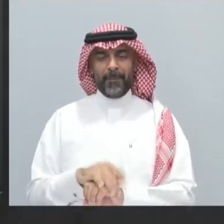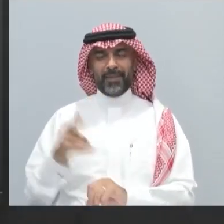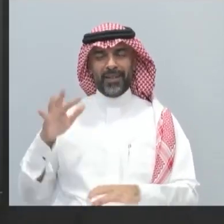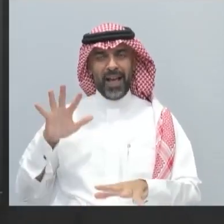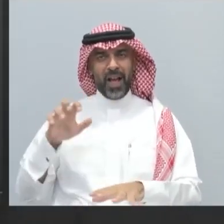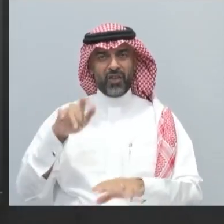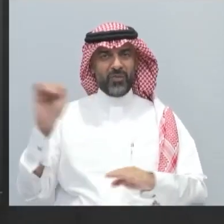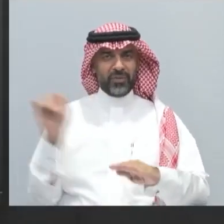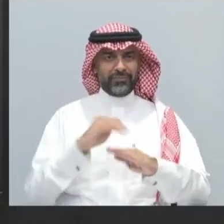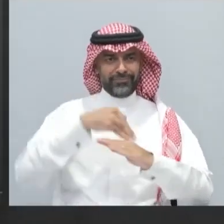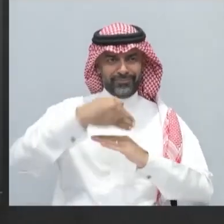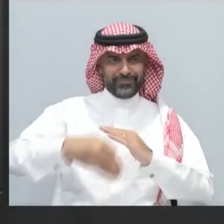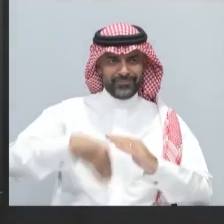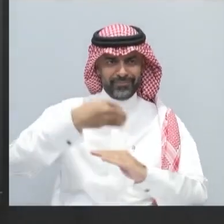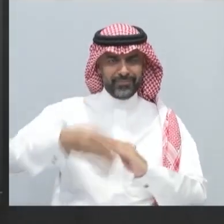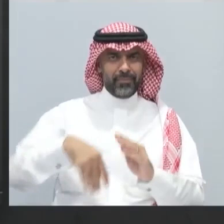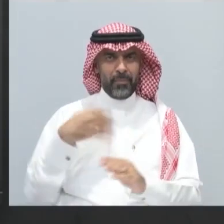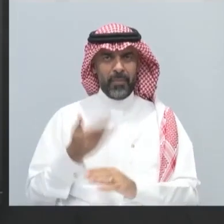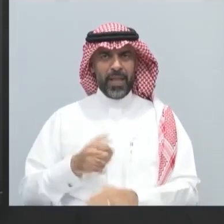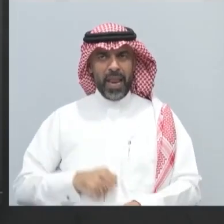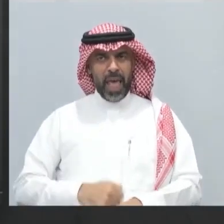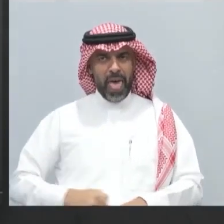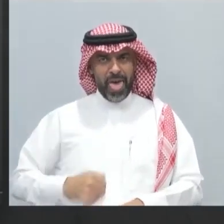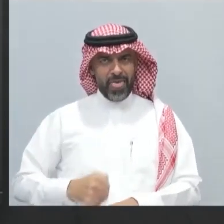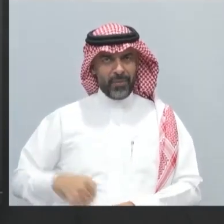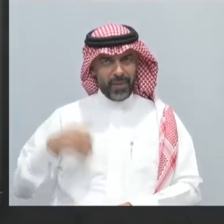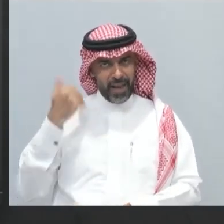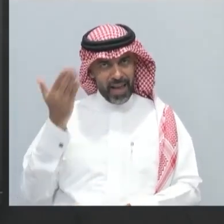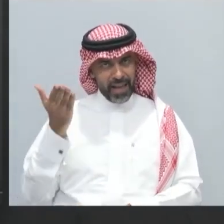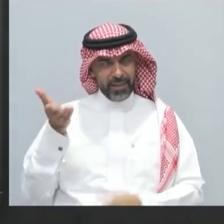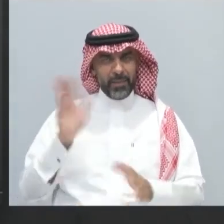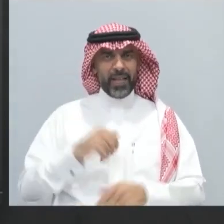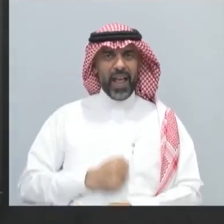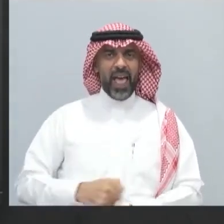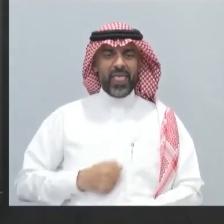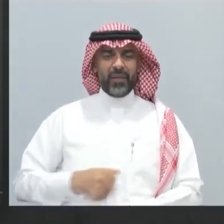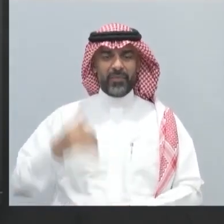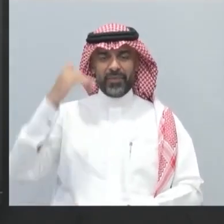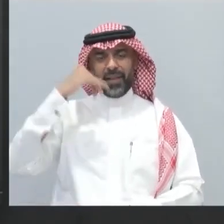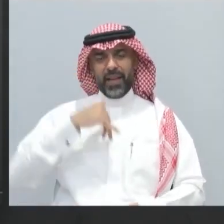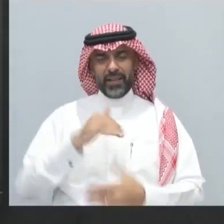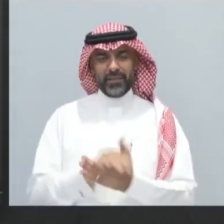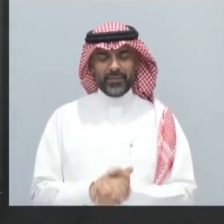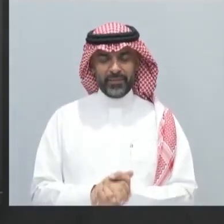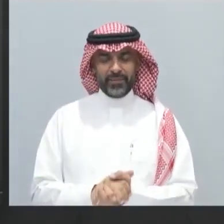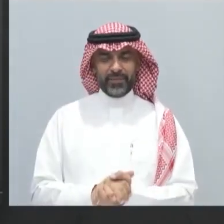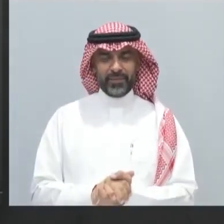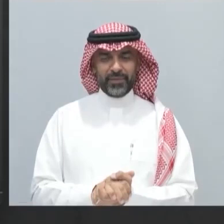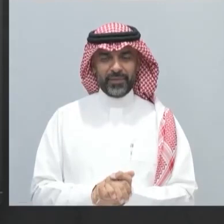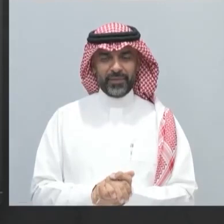تغليف هذه الفريسه ثم مثل ما ذكرنا قبل قليل ان يكون الهضم خارجي ثم يستكمل